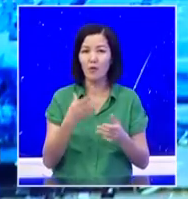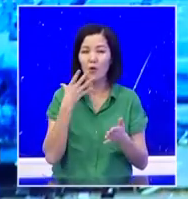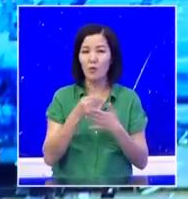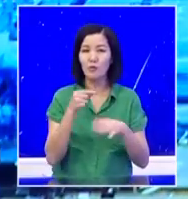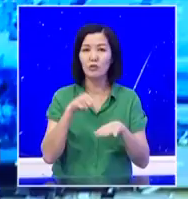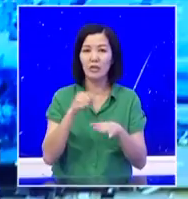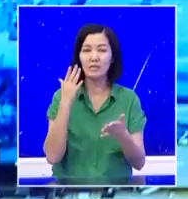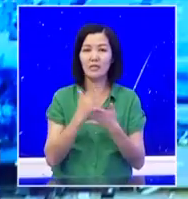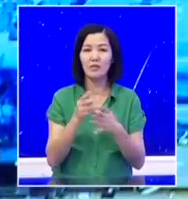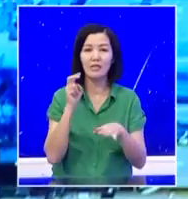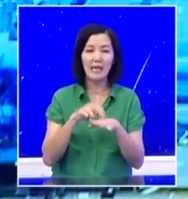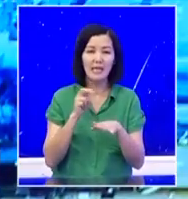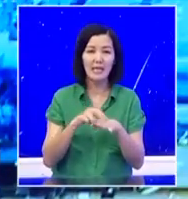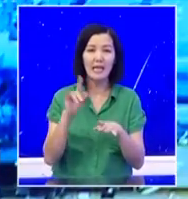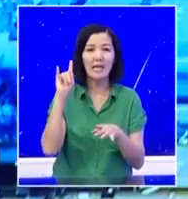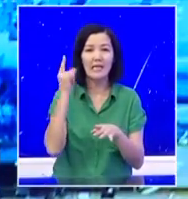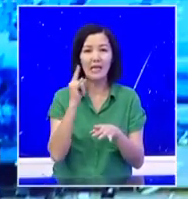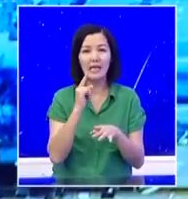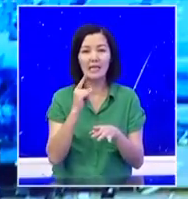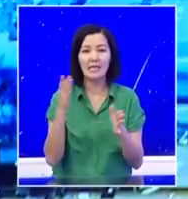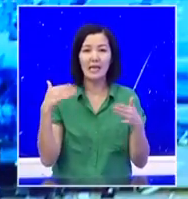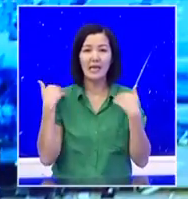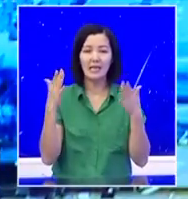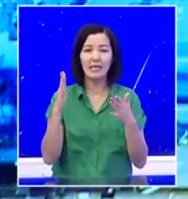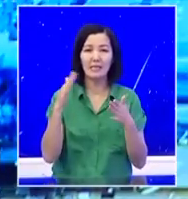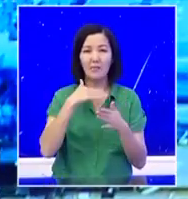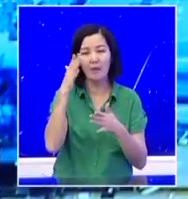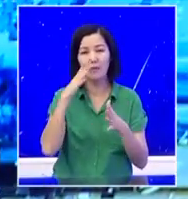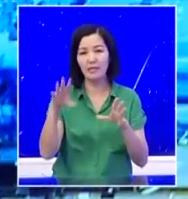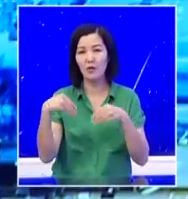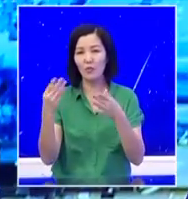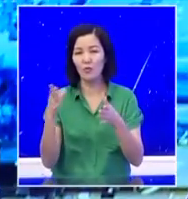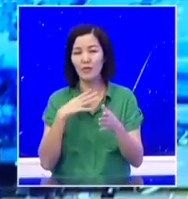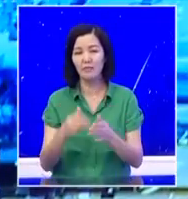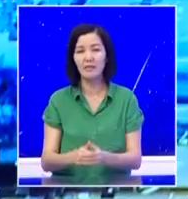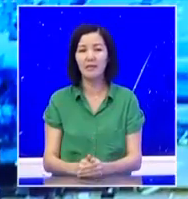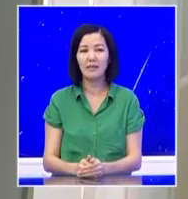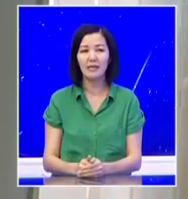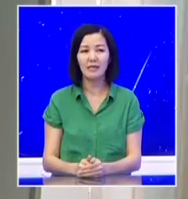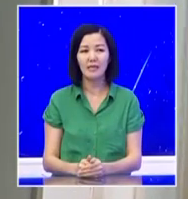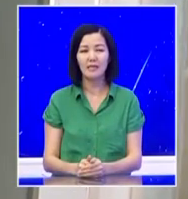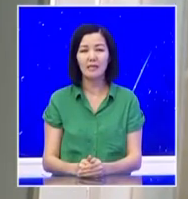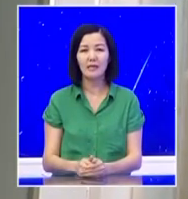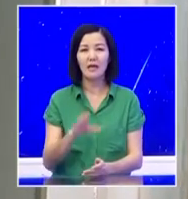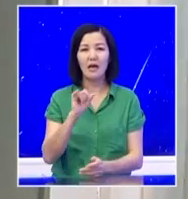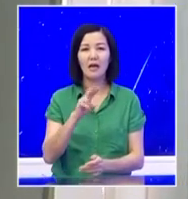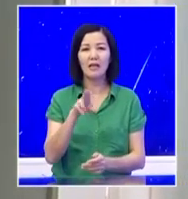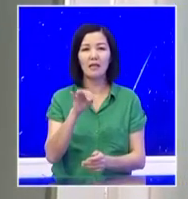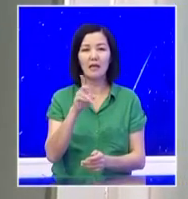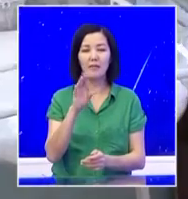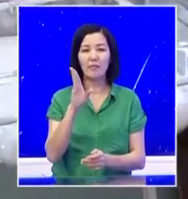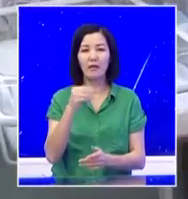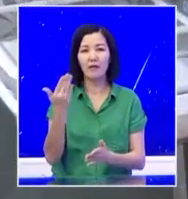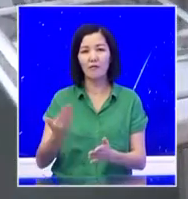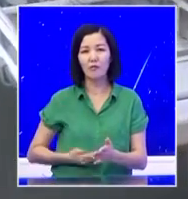жақсы сезінуде. Дәрігерлер нәрестелерді ақ тілекпен әкесінің қолына табыстады. Алдабергенов ауылының